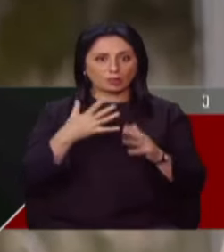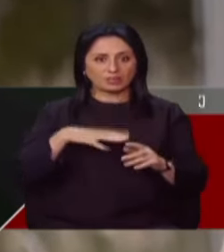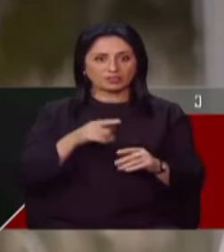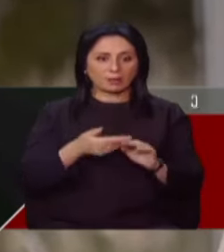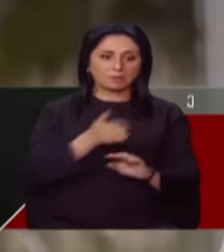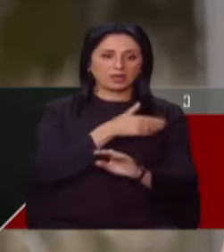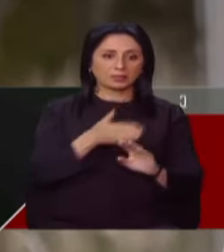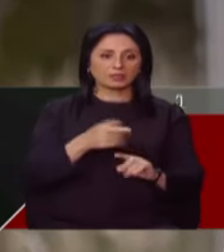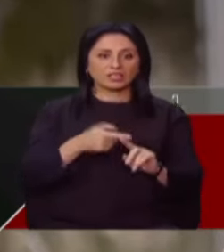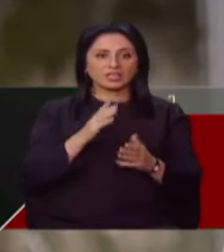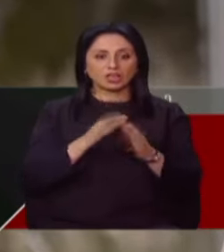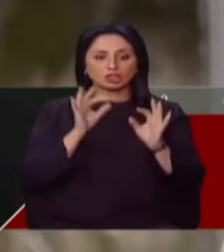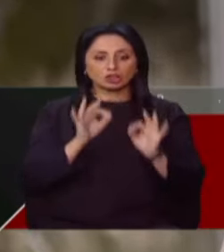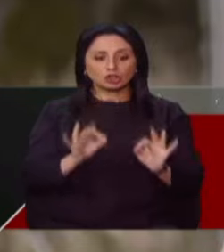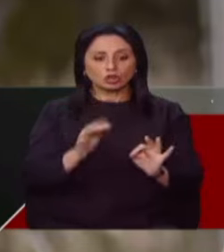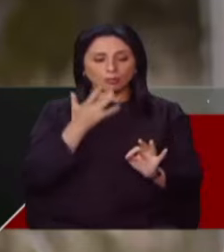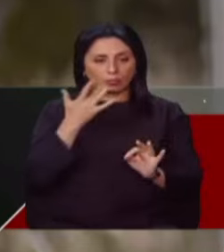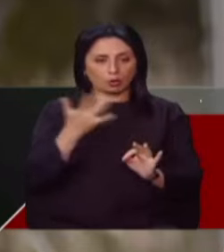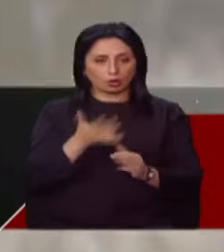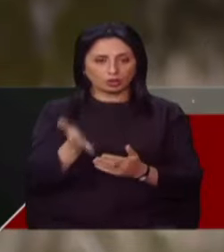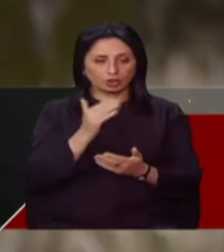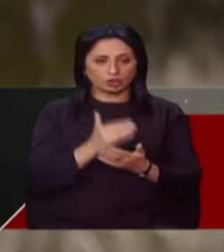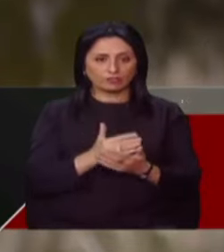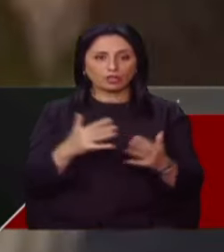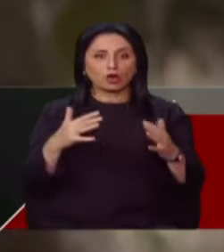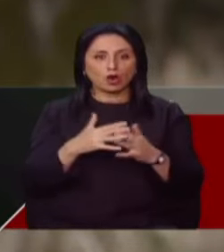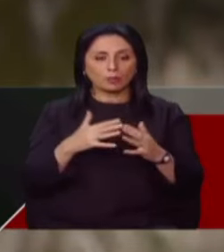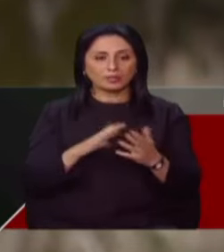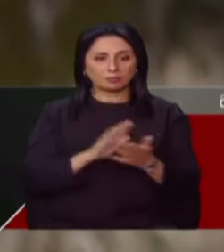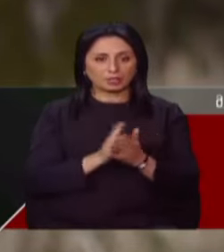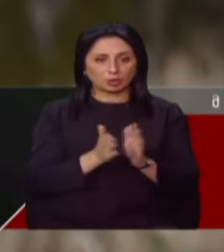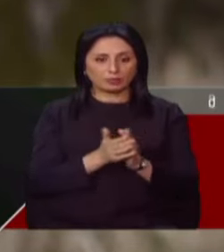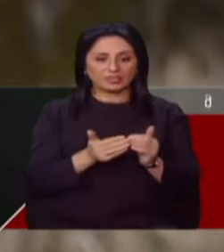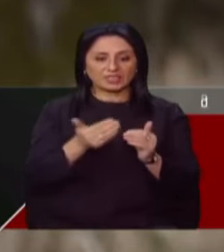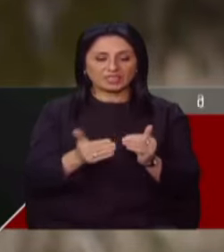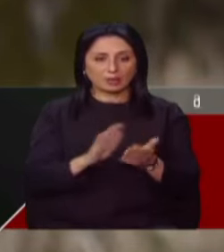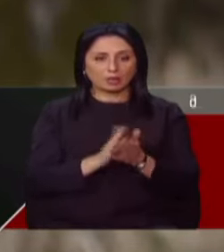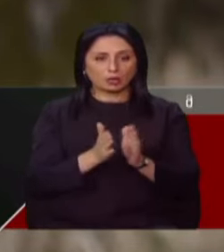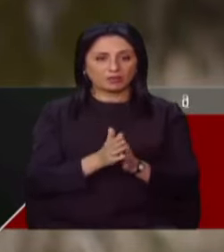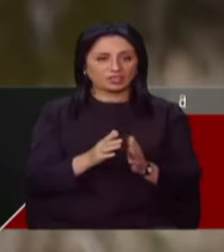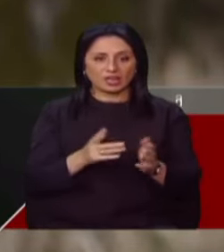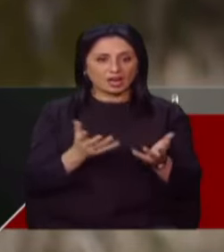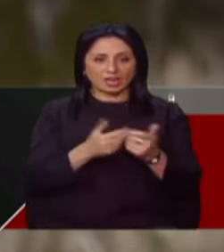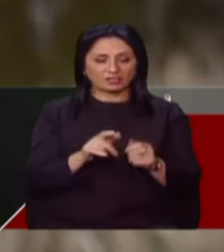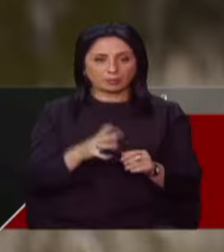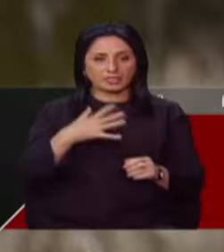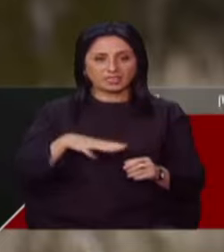საქართველოში მანამდე. ეს არის ზოგადად იმ სწორი პოლიტიკის შედეგი, ომის პირობები და წინაპირობებია. არ იქმნება